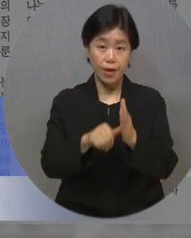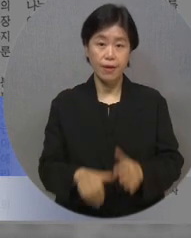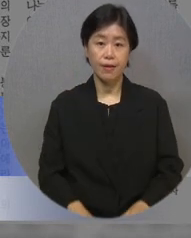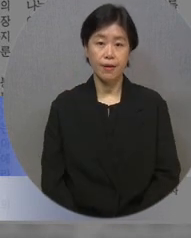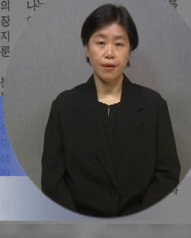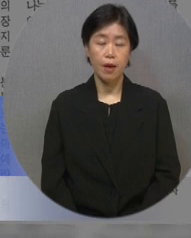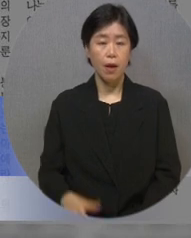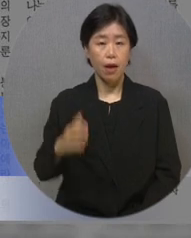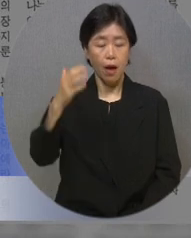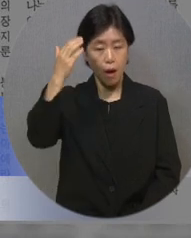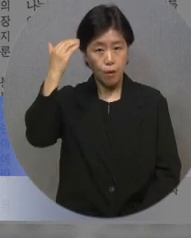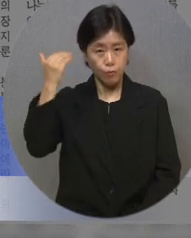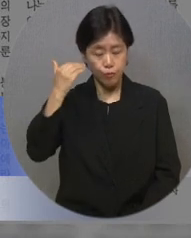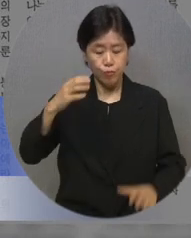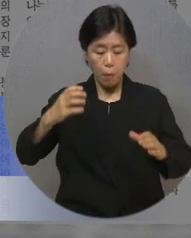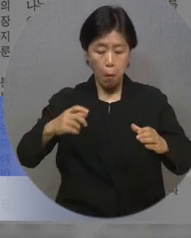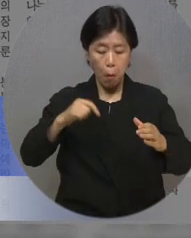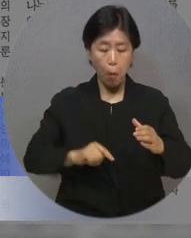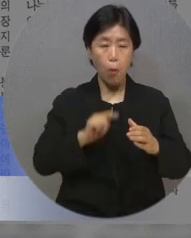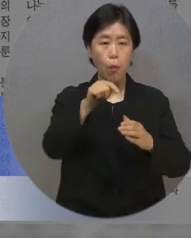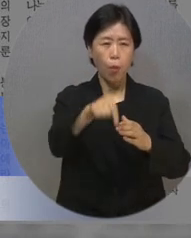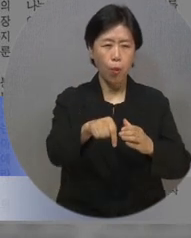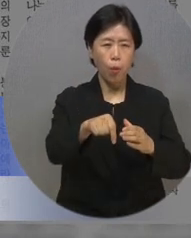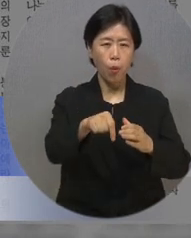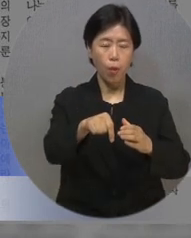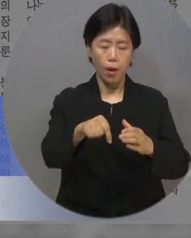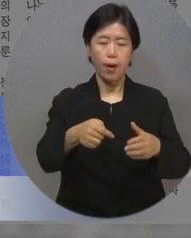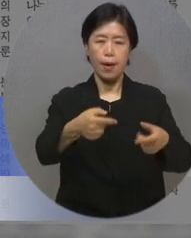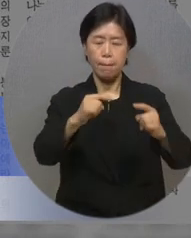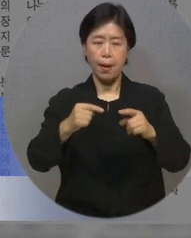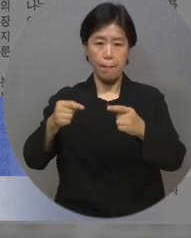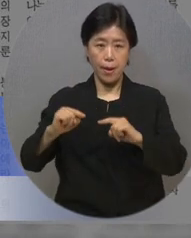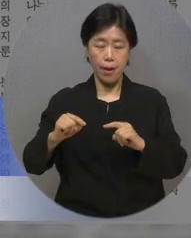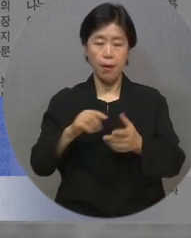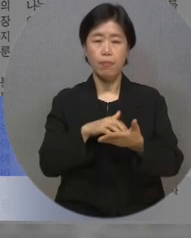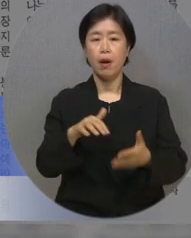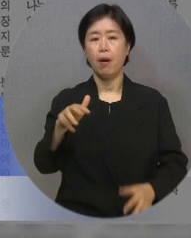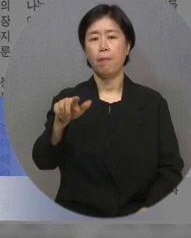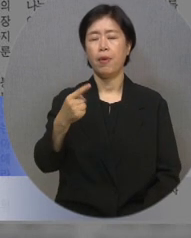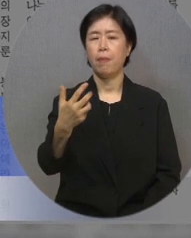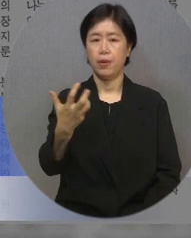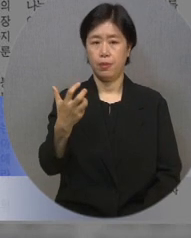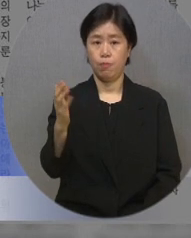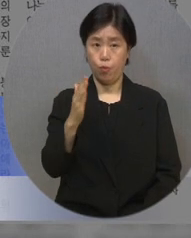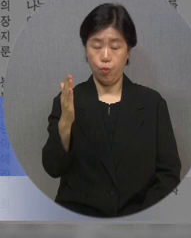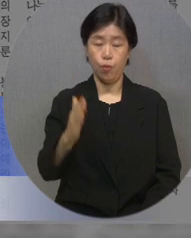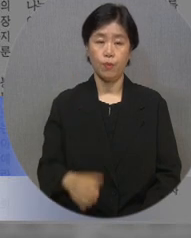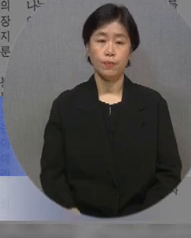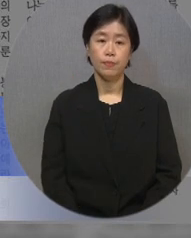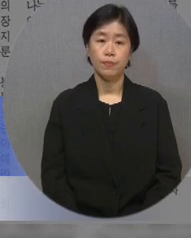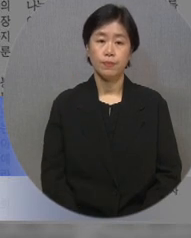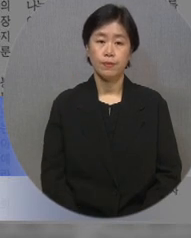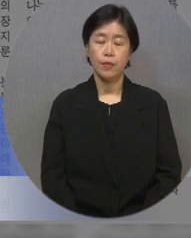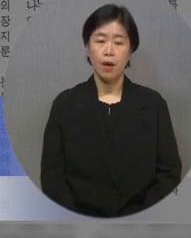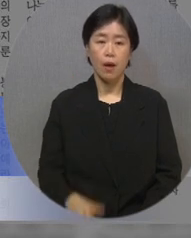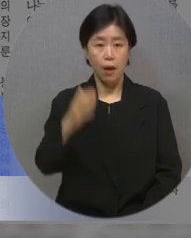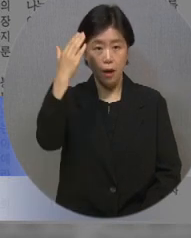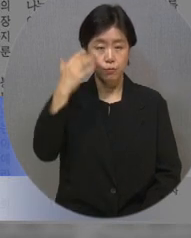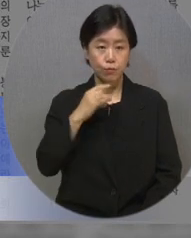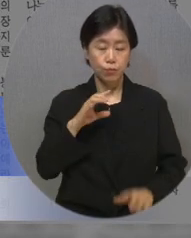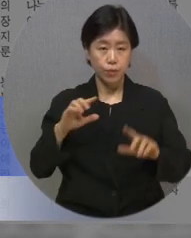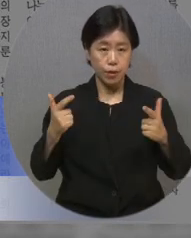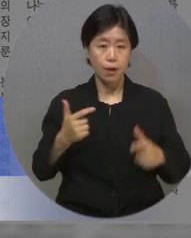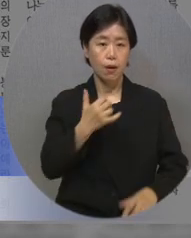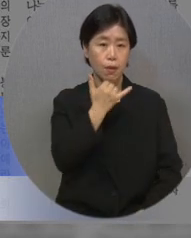180여 명의 장애 무용예술가들이 참여하는 대규모 축제로서 우리나라를 포함해 독일과